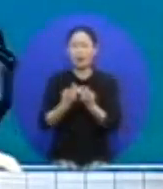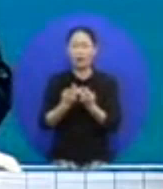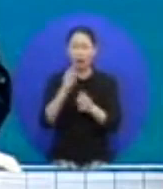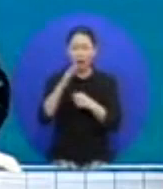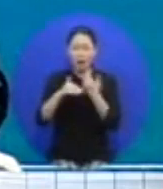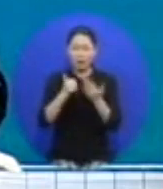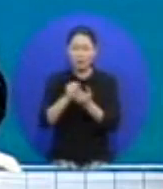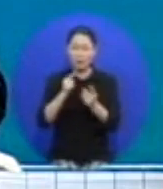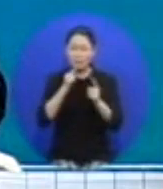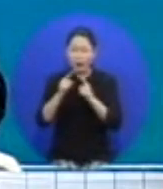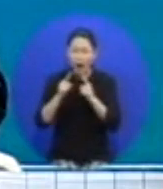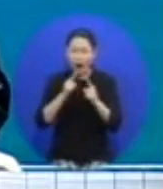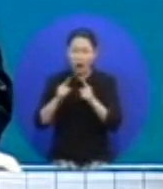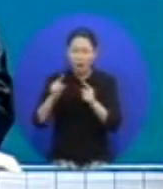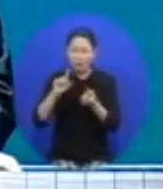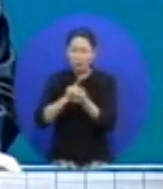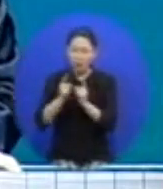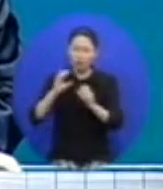통하지 않는데